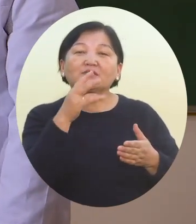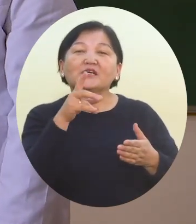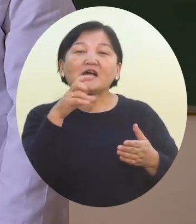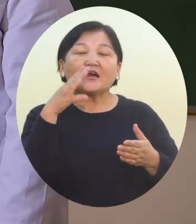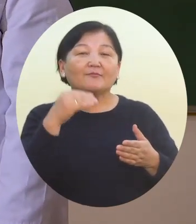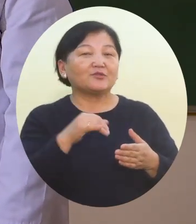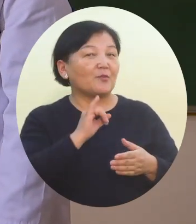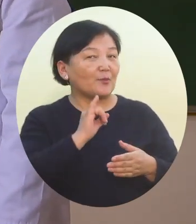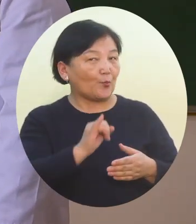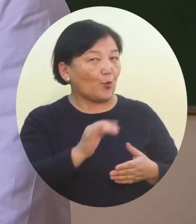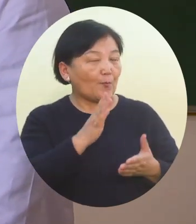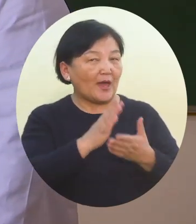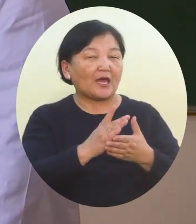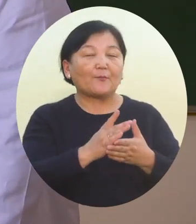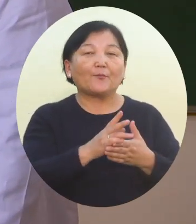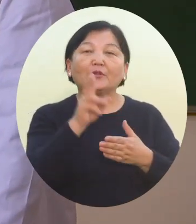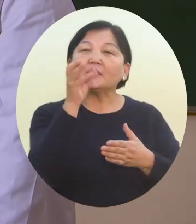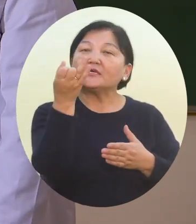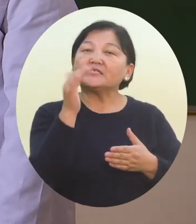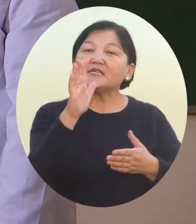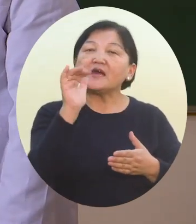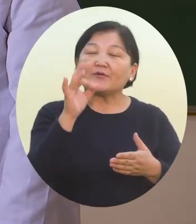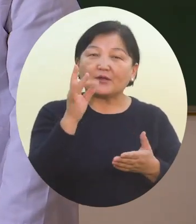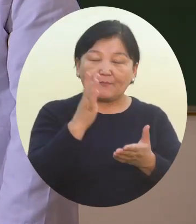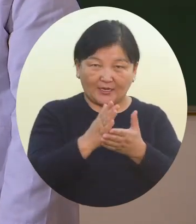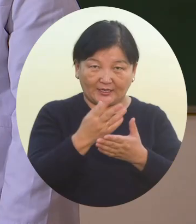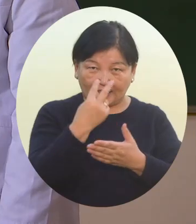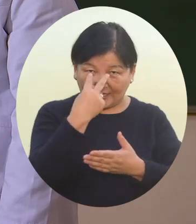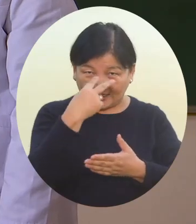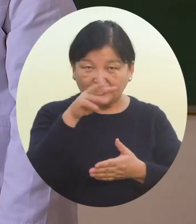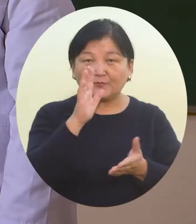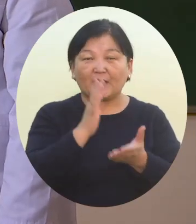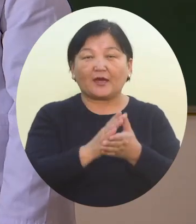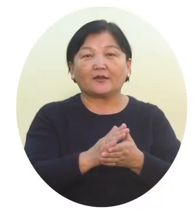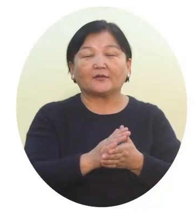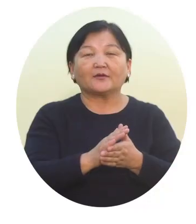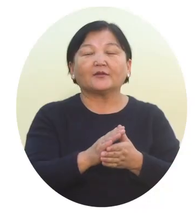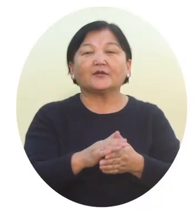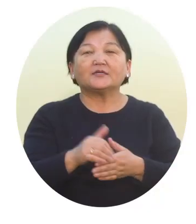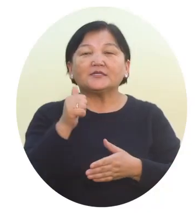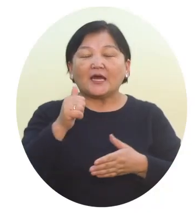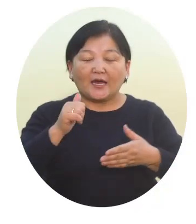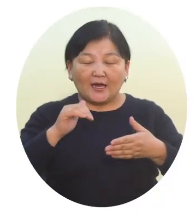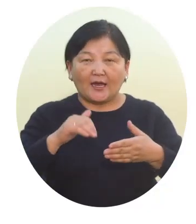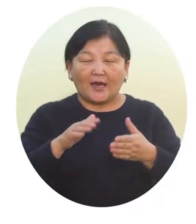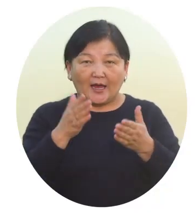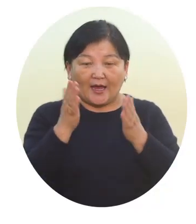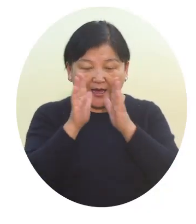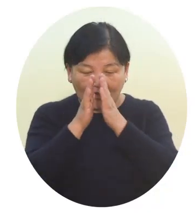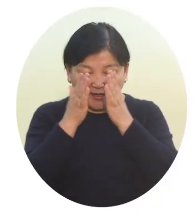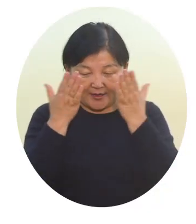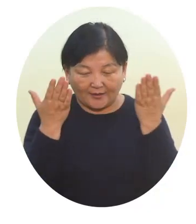дараагийн туршилтаа хийж үзье. За бүгдээрээ анхааралтай туршилтын заавраа уншаарай.